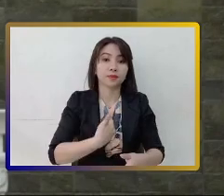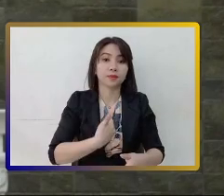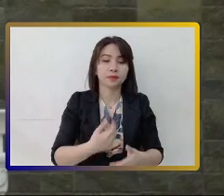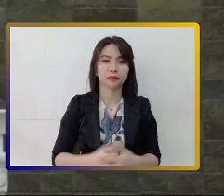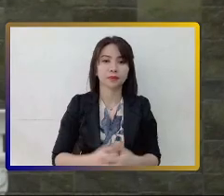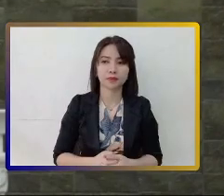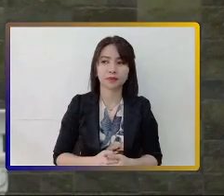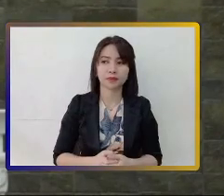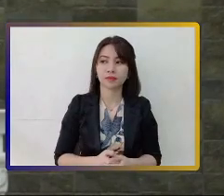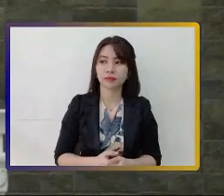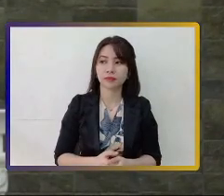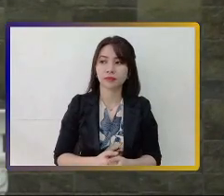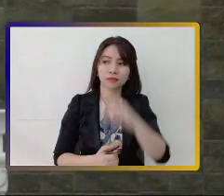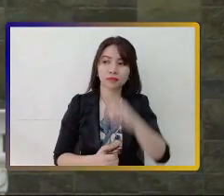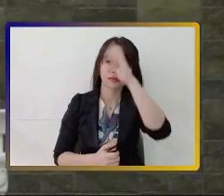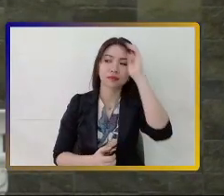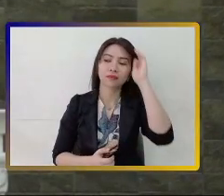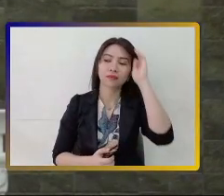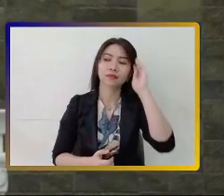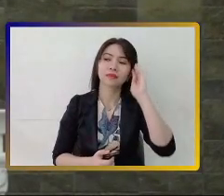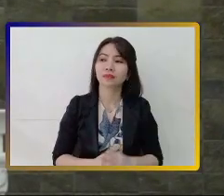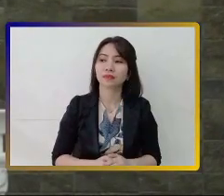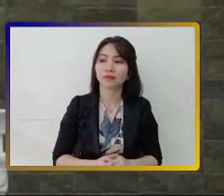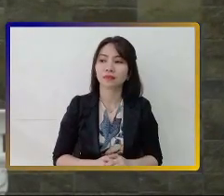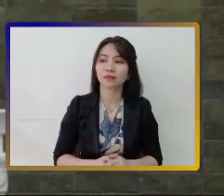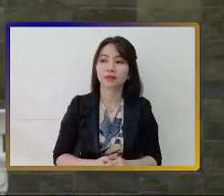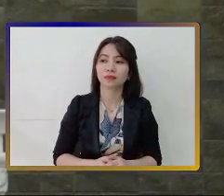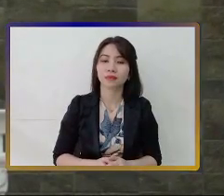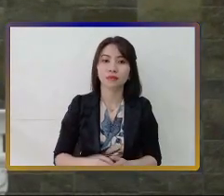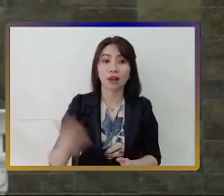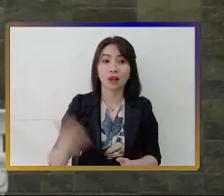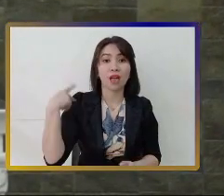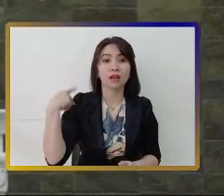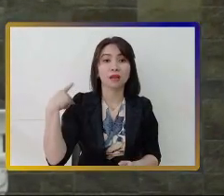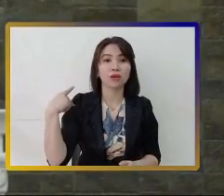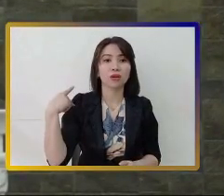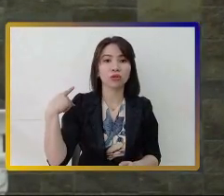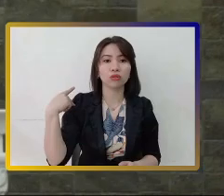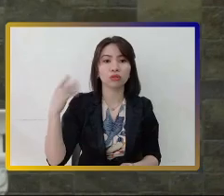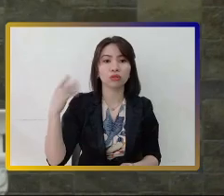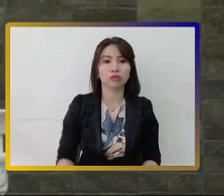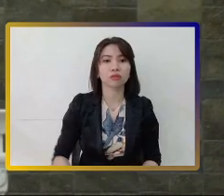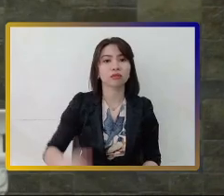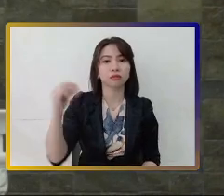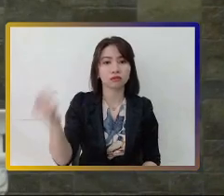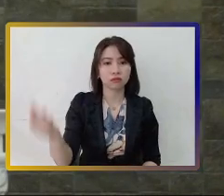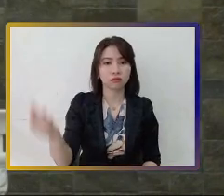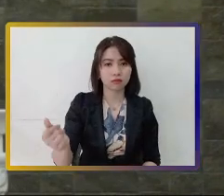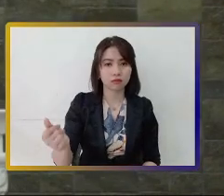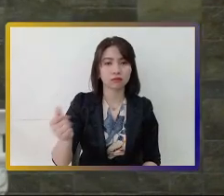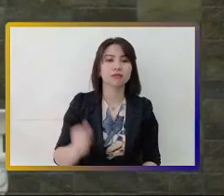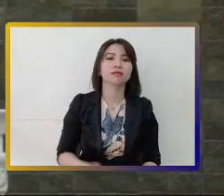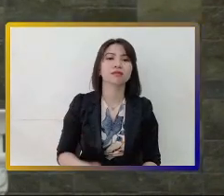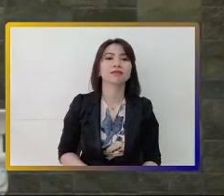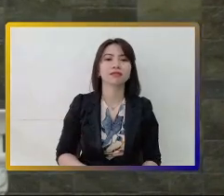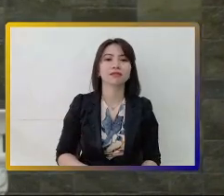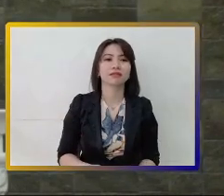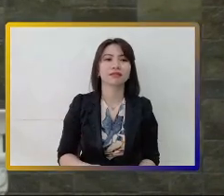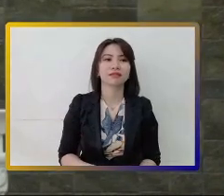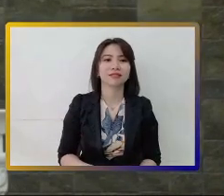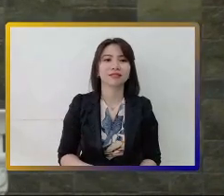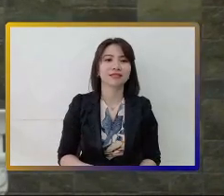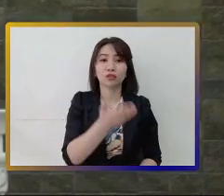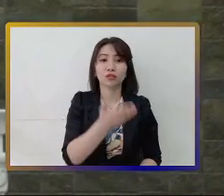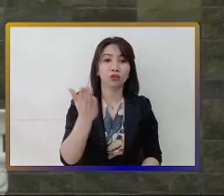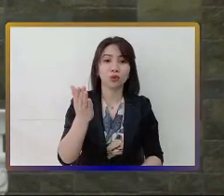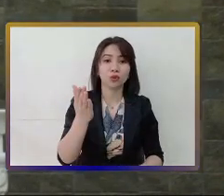ako ng tuta. Tama-tama, may tuta dun eh. Pinahawakan ko sa kanya yung tuta. Okay. Ano ang nasa iyo ngayon? Aso. Hindi, anong